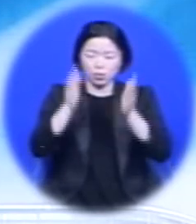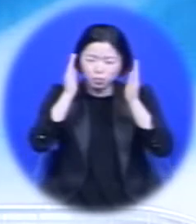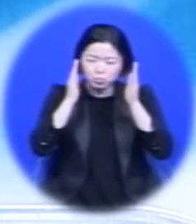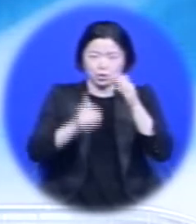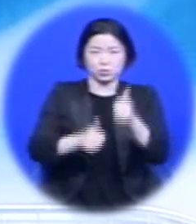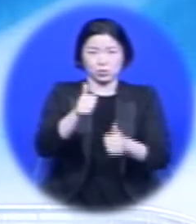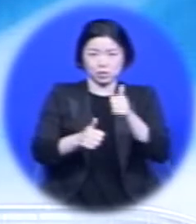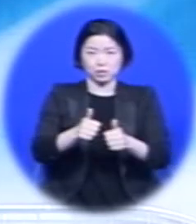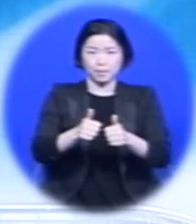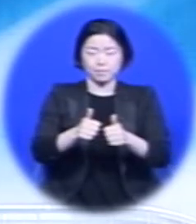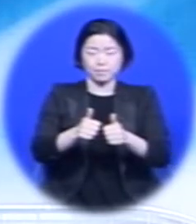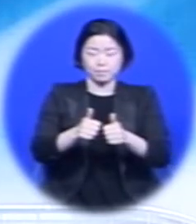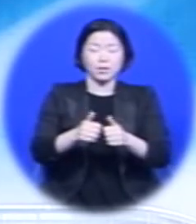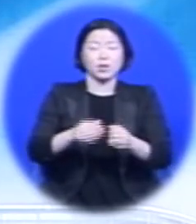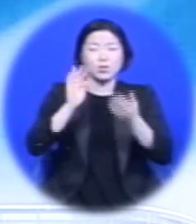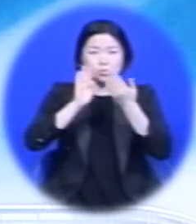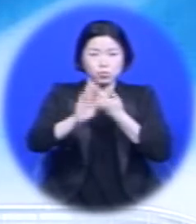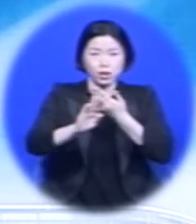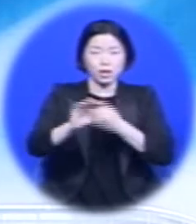보고 그리고 운전면허를 따잖아요.